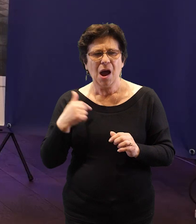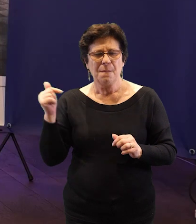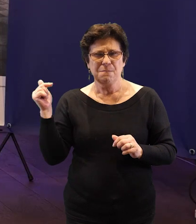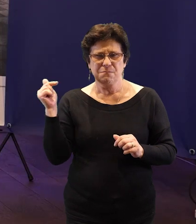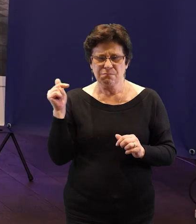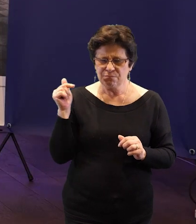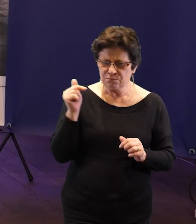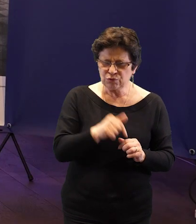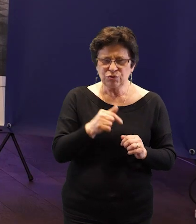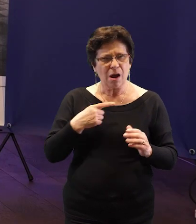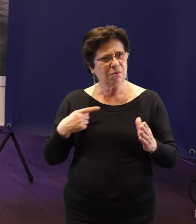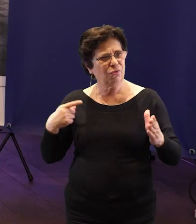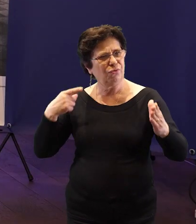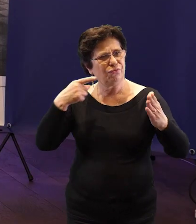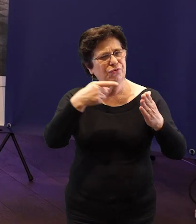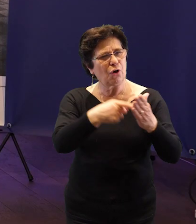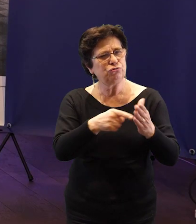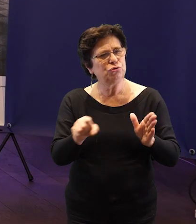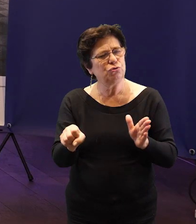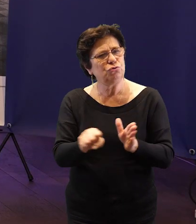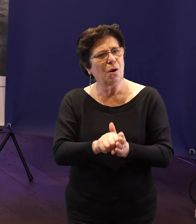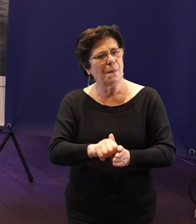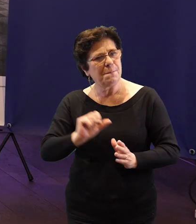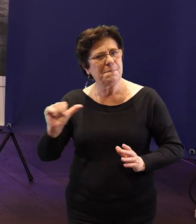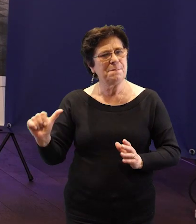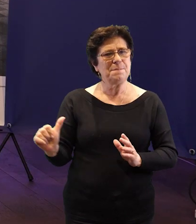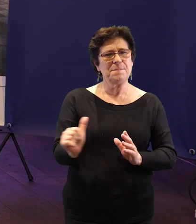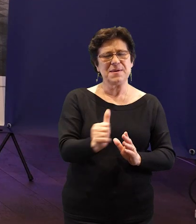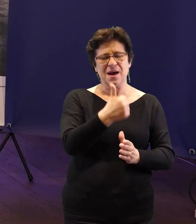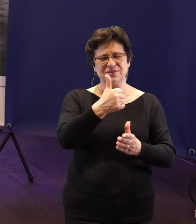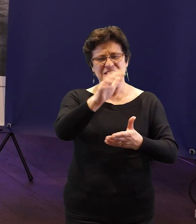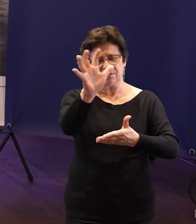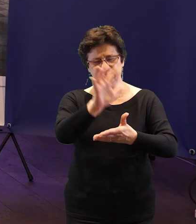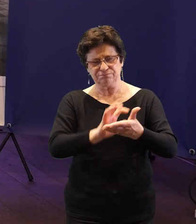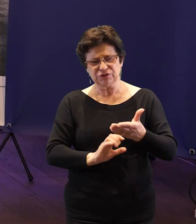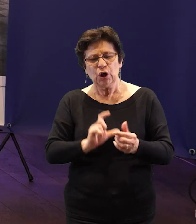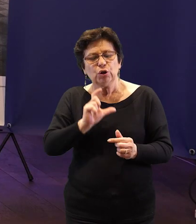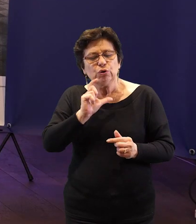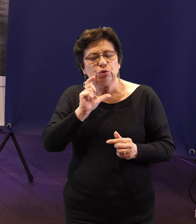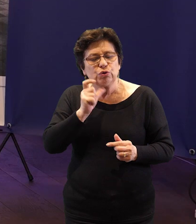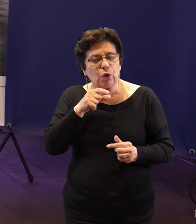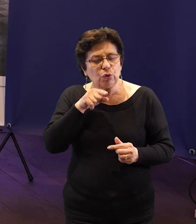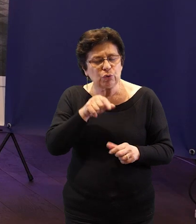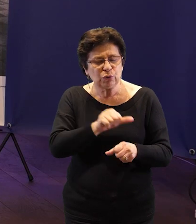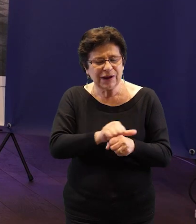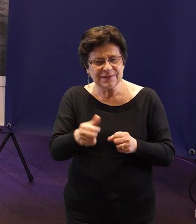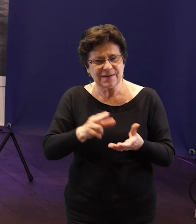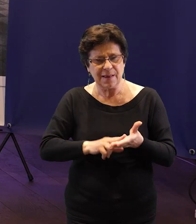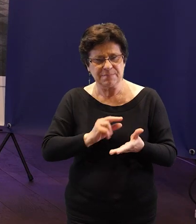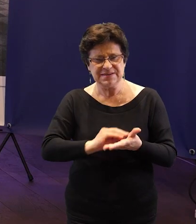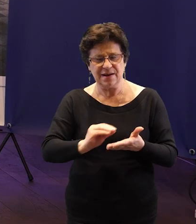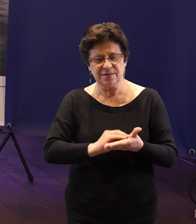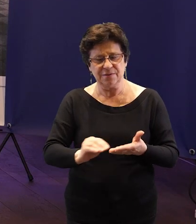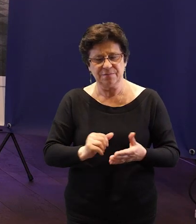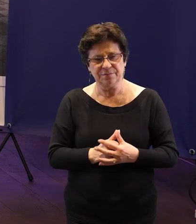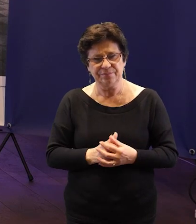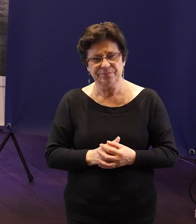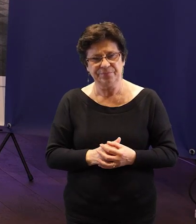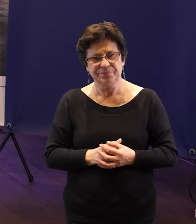namierzyć, dotrzeć do nich i dopiero zobaczyć, co jest w tych artykułach napisane. No